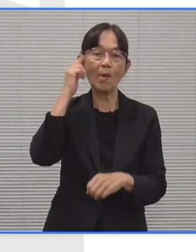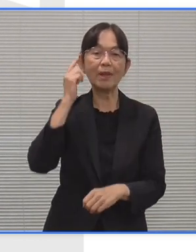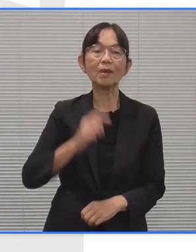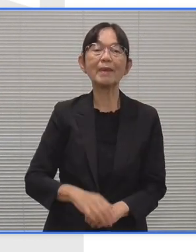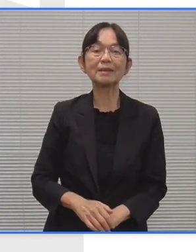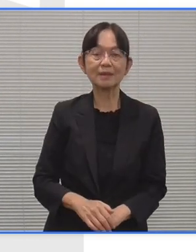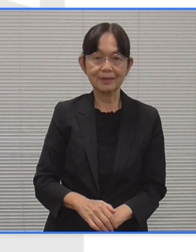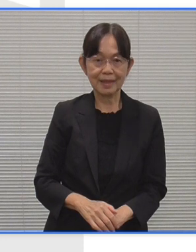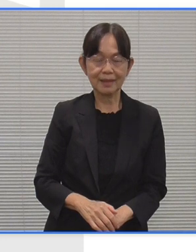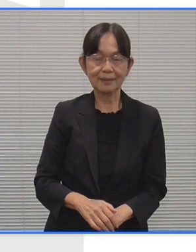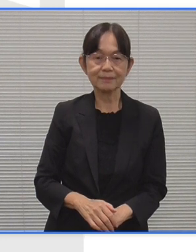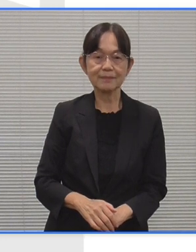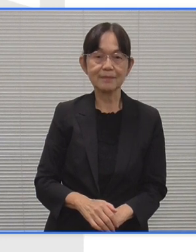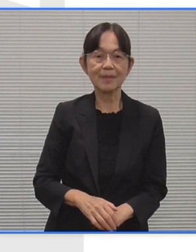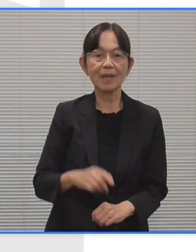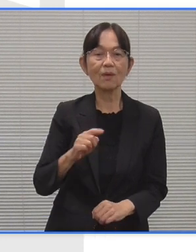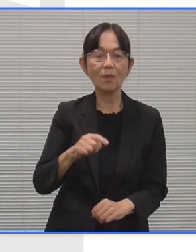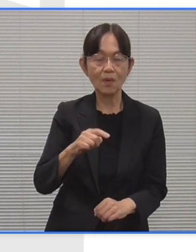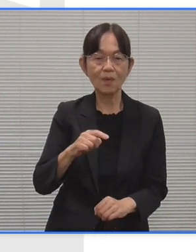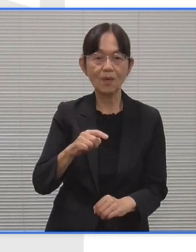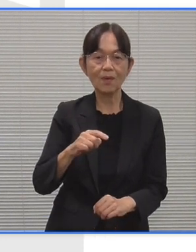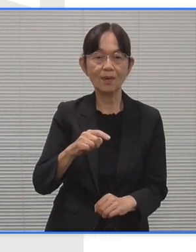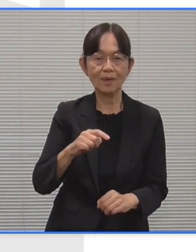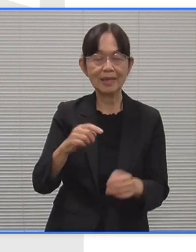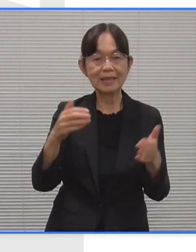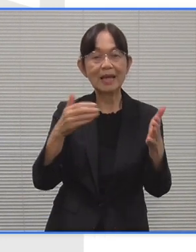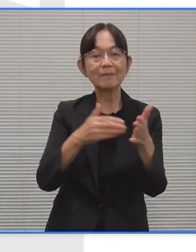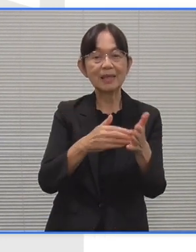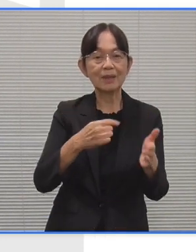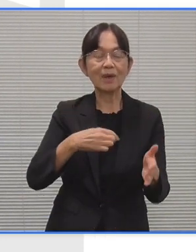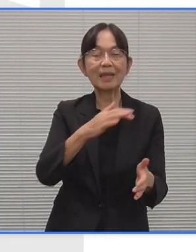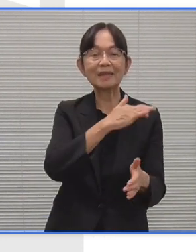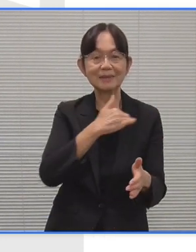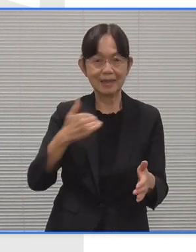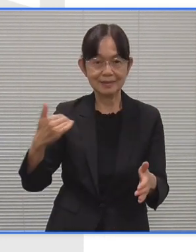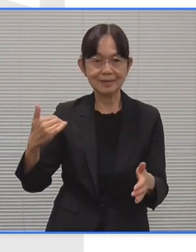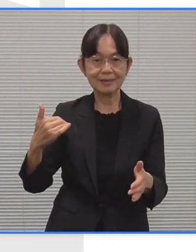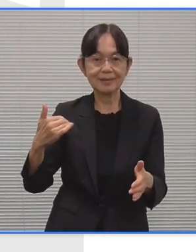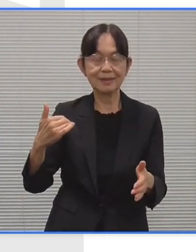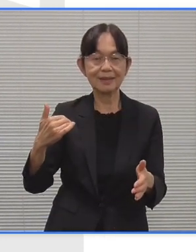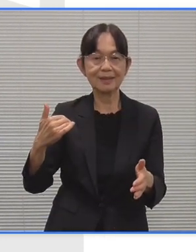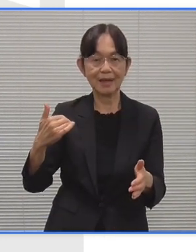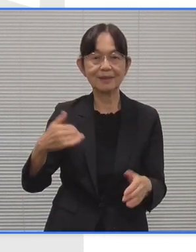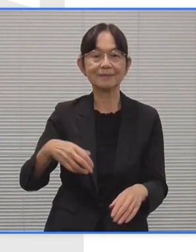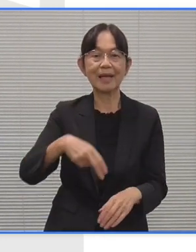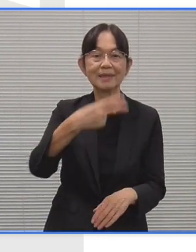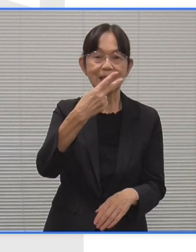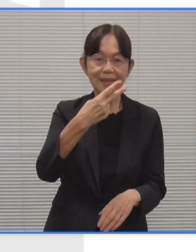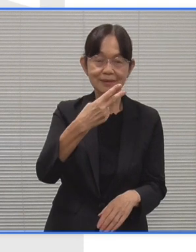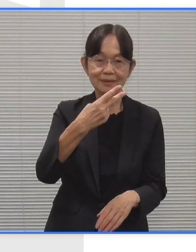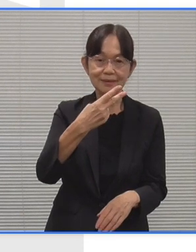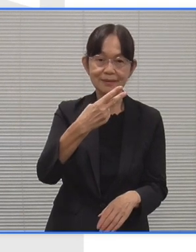ので、ここに至るまでの、私たちはこの言ってみると